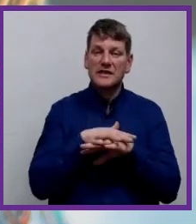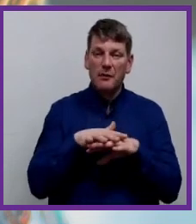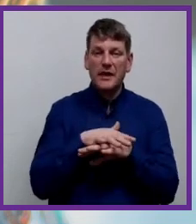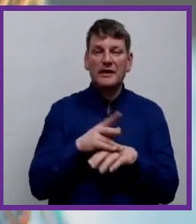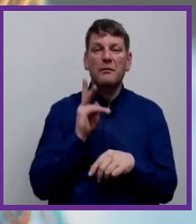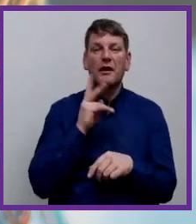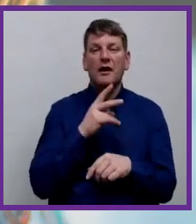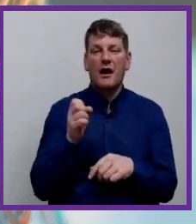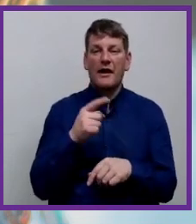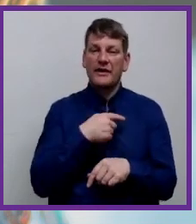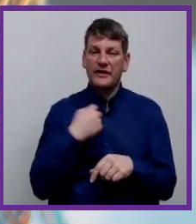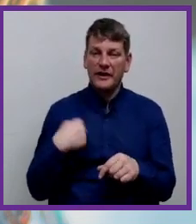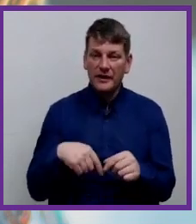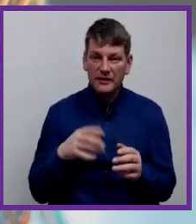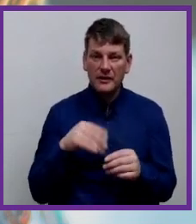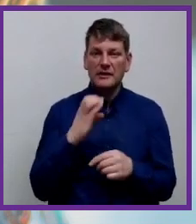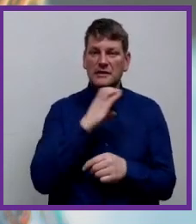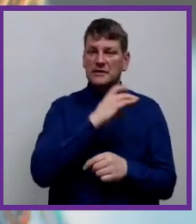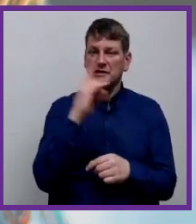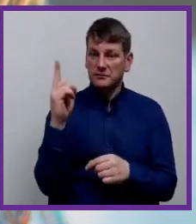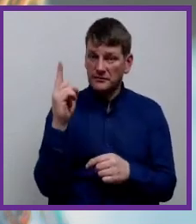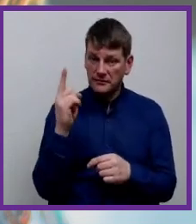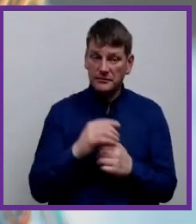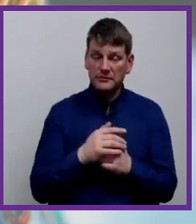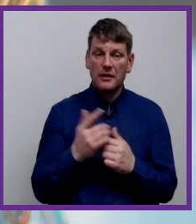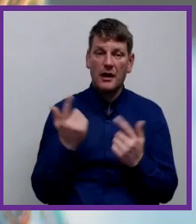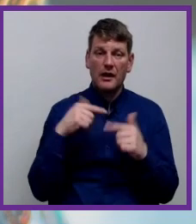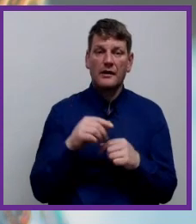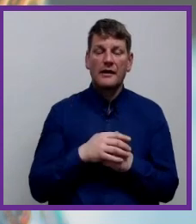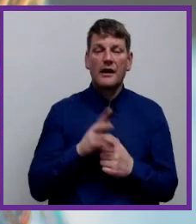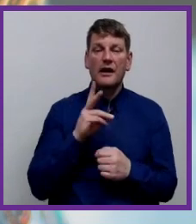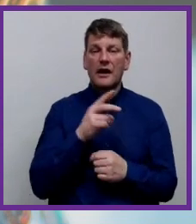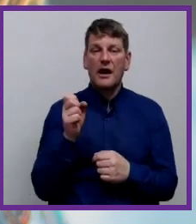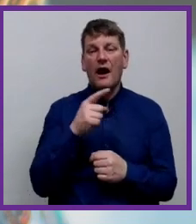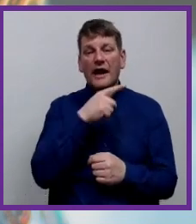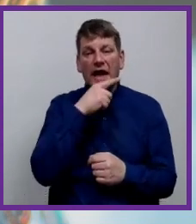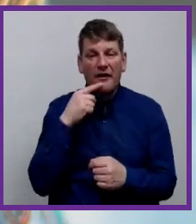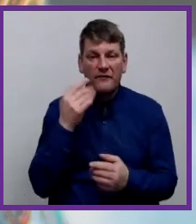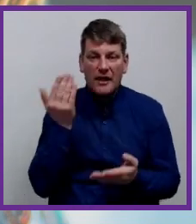Ķīna, kā Padomju Savienība, kā Krievija var būt,